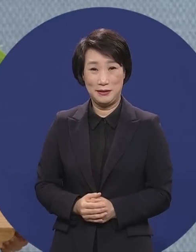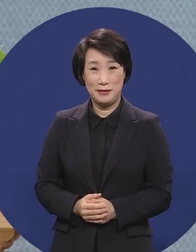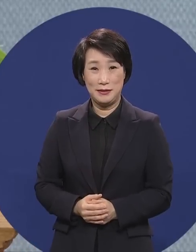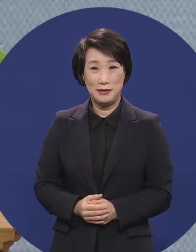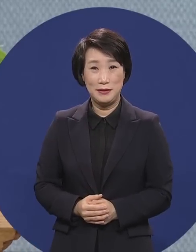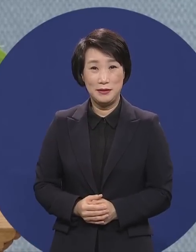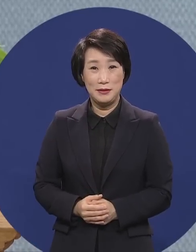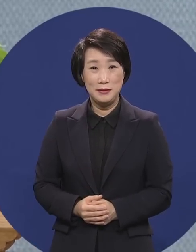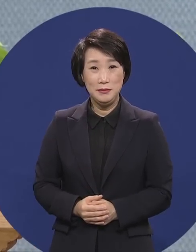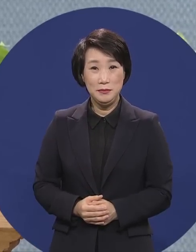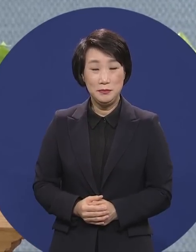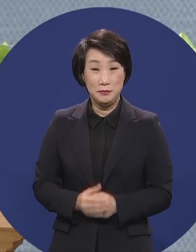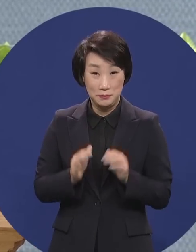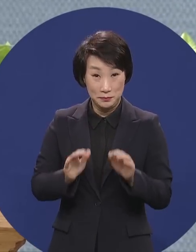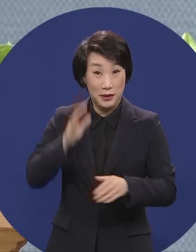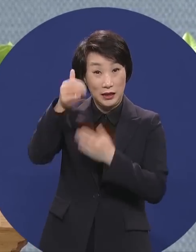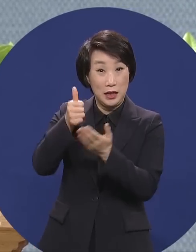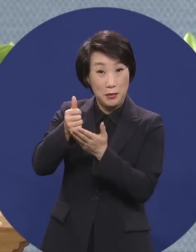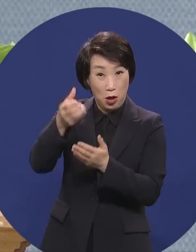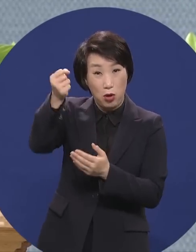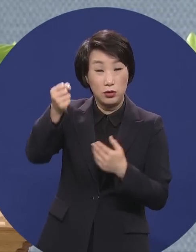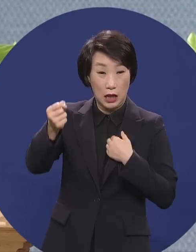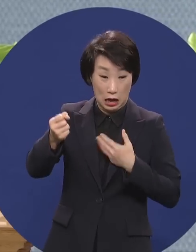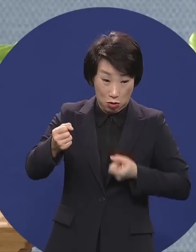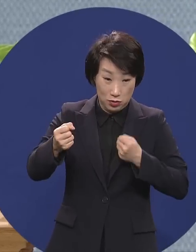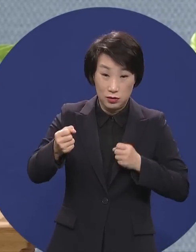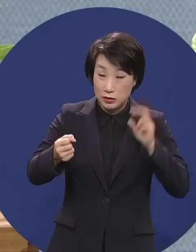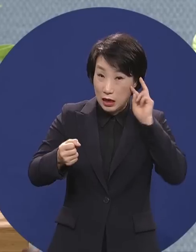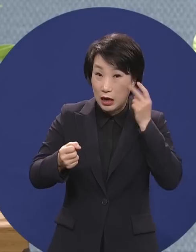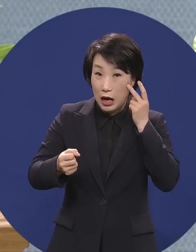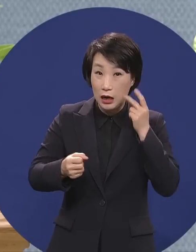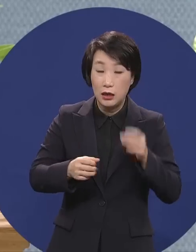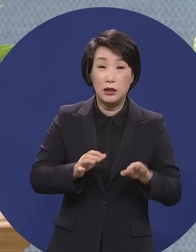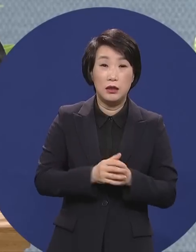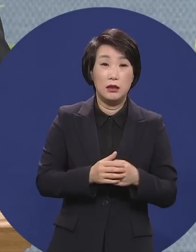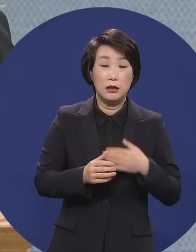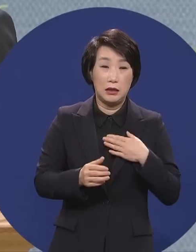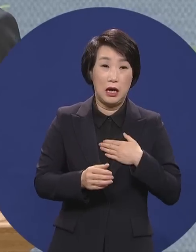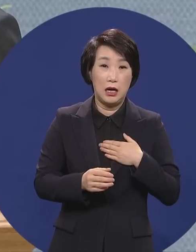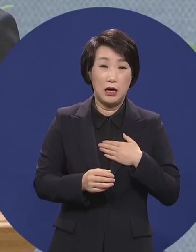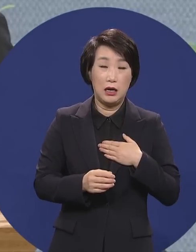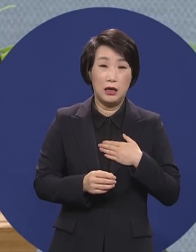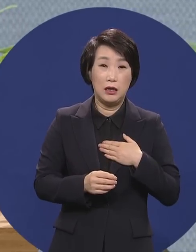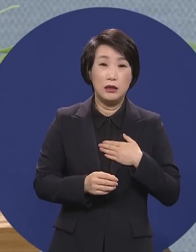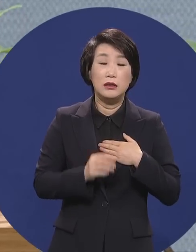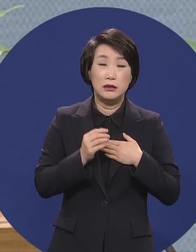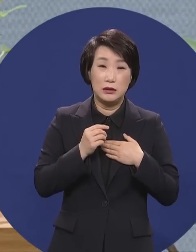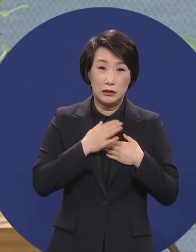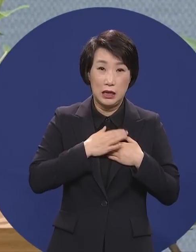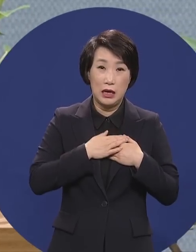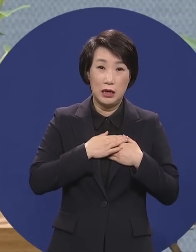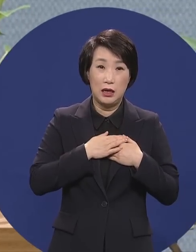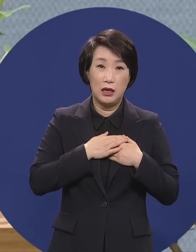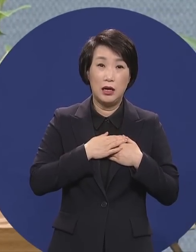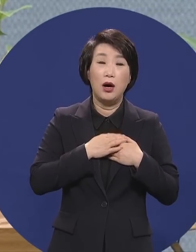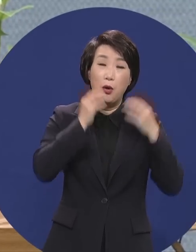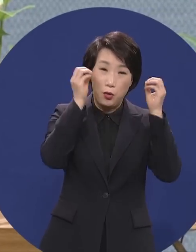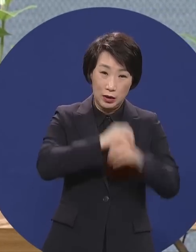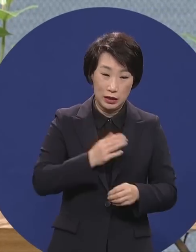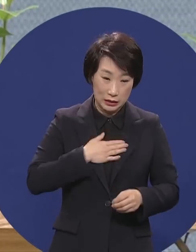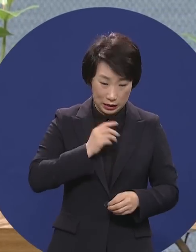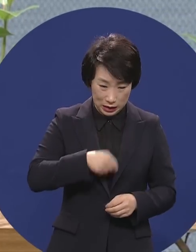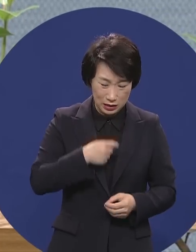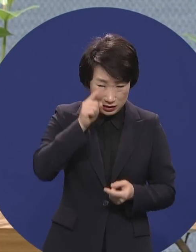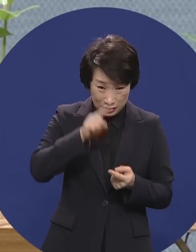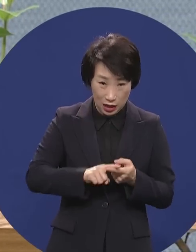예, 하나님 것을 내 것이라 낭비하고 방탕하는 심술 맞은 자신을 그대로